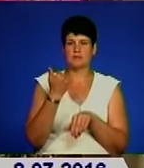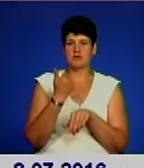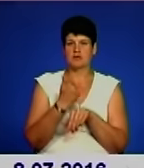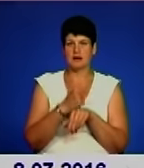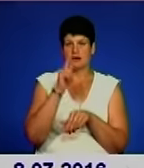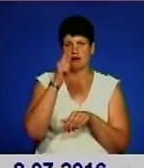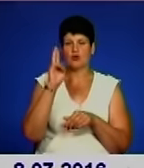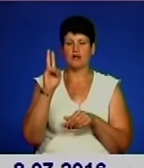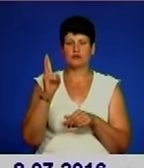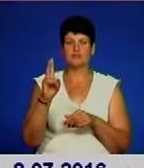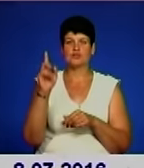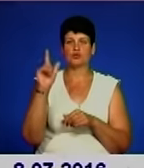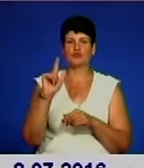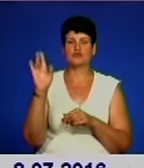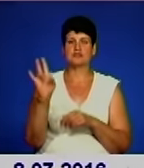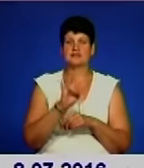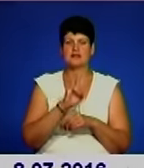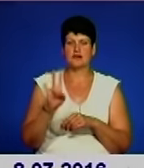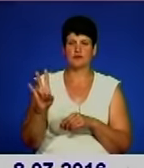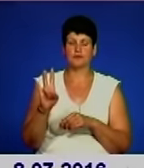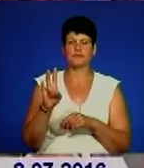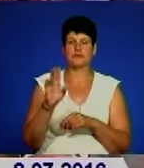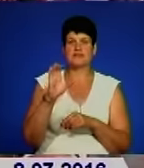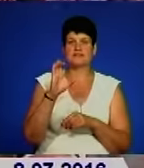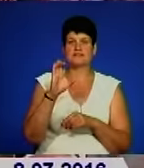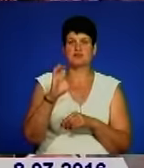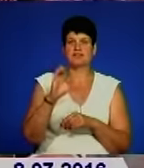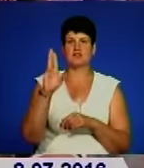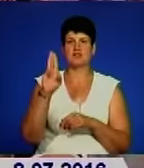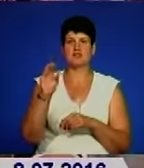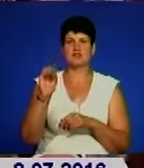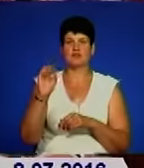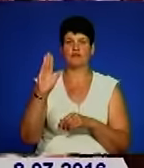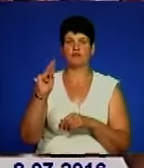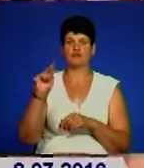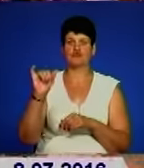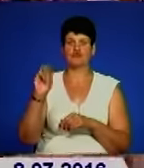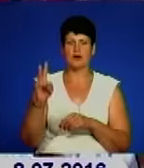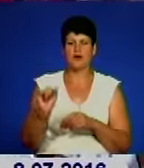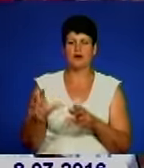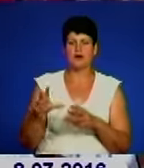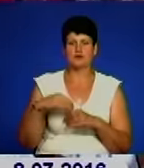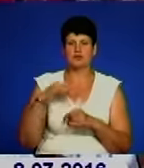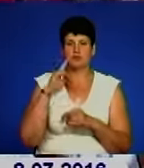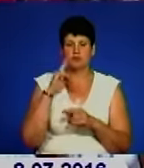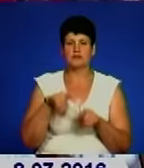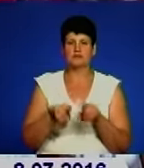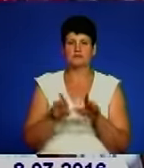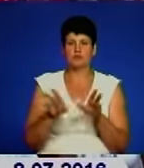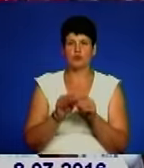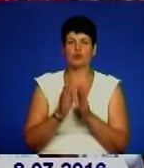церкви, блаженнішого Святослава Шевчука з молоддю. Також учасники прощі молитимуться спільно на вервиці,